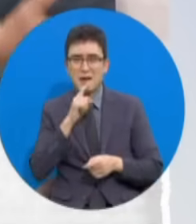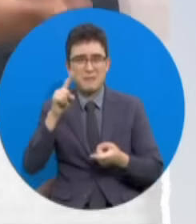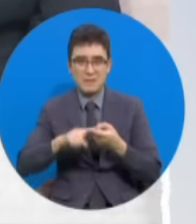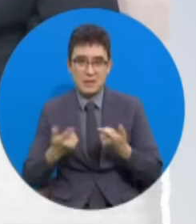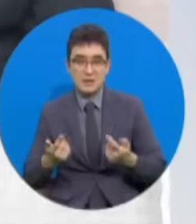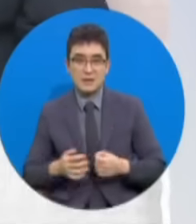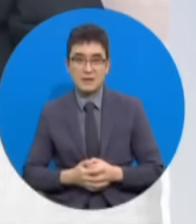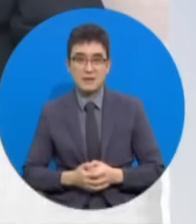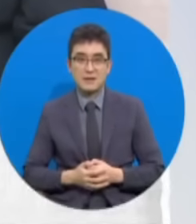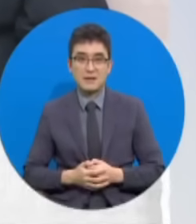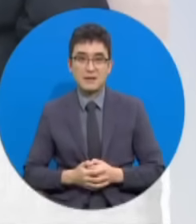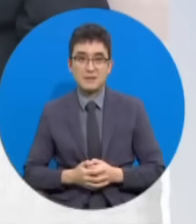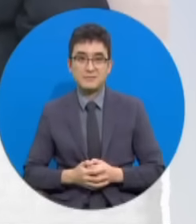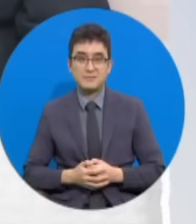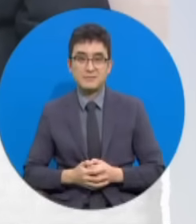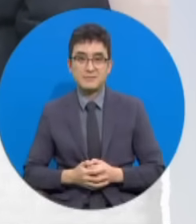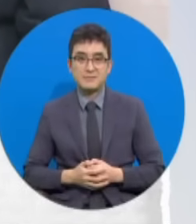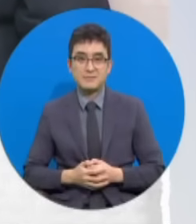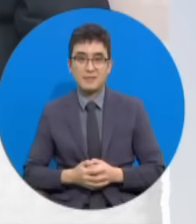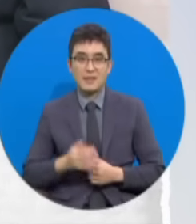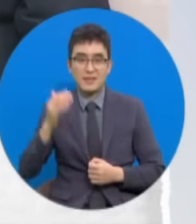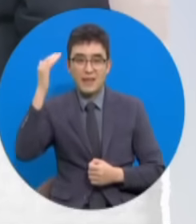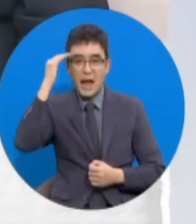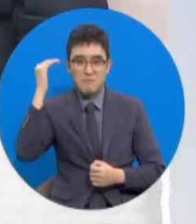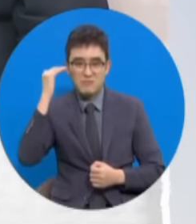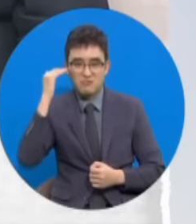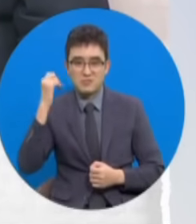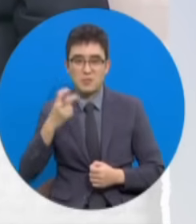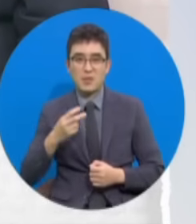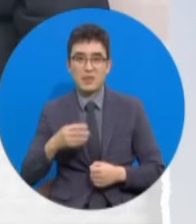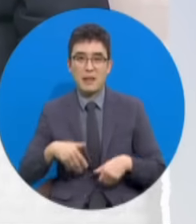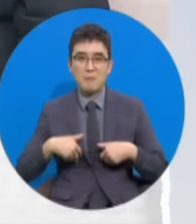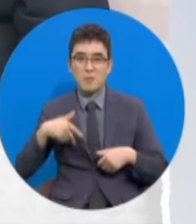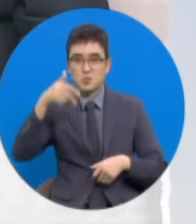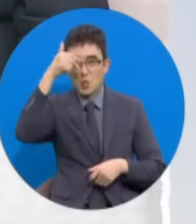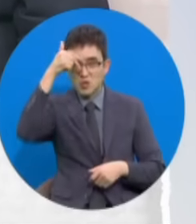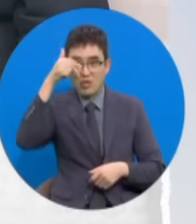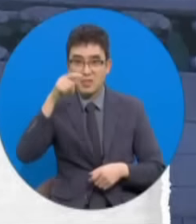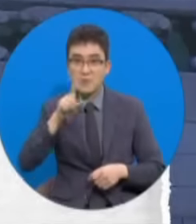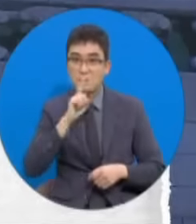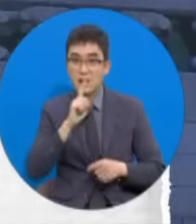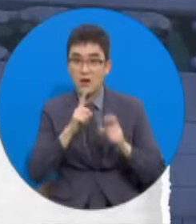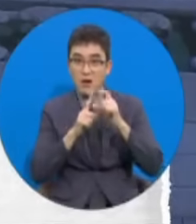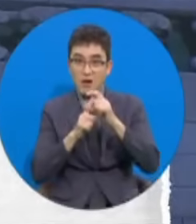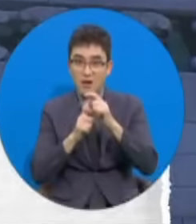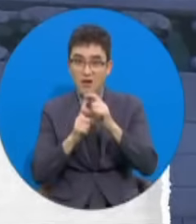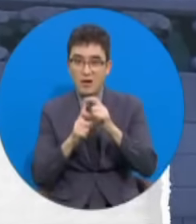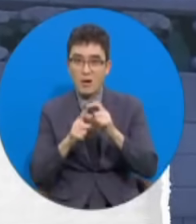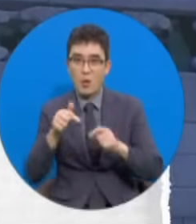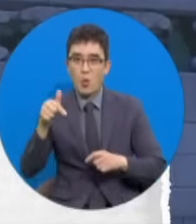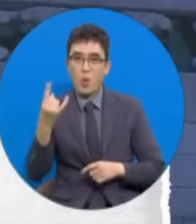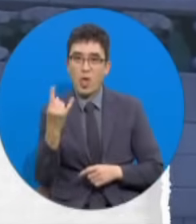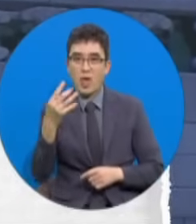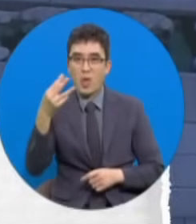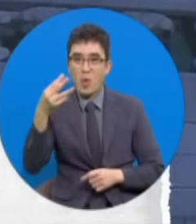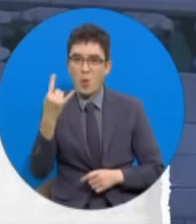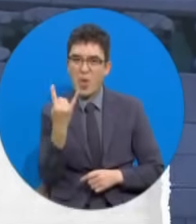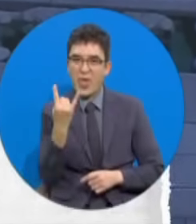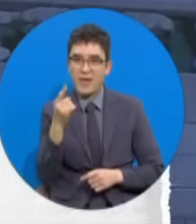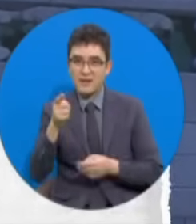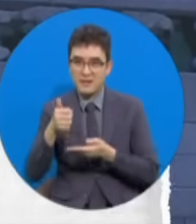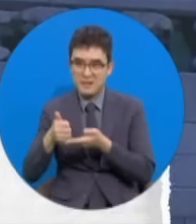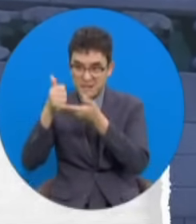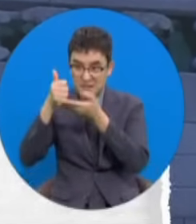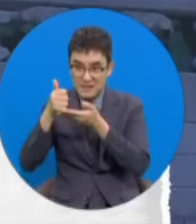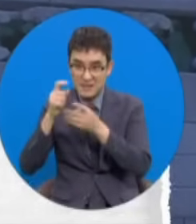남조선은 미국의 앞잡인데. 아 이게 그러니까 이제 북조선 문법상 네. 괴뢰라는 형용사를 붙이려면 네.